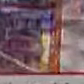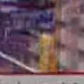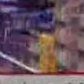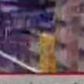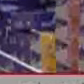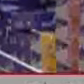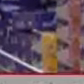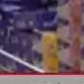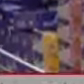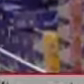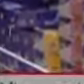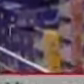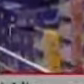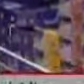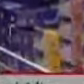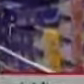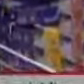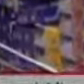ايه